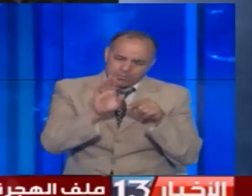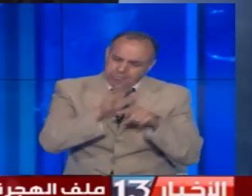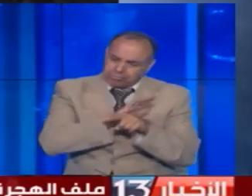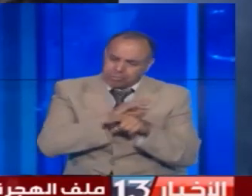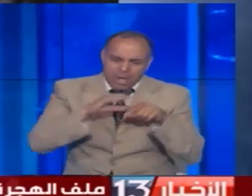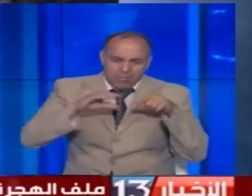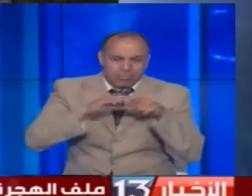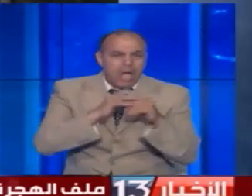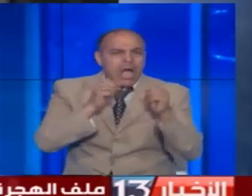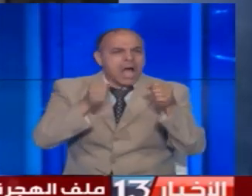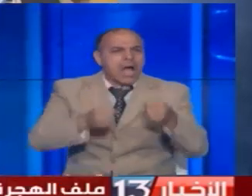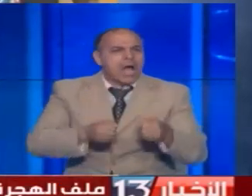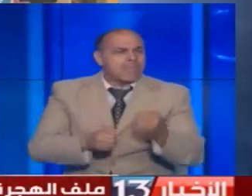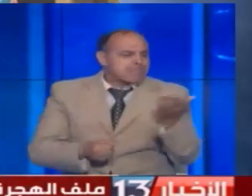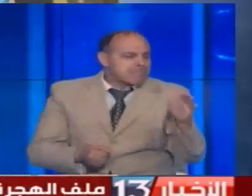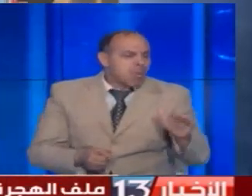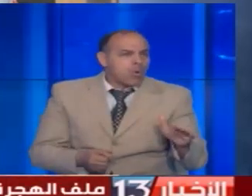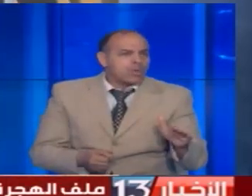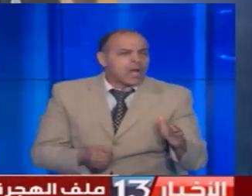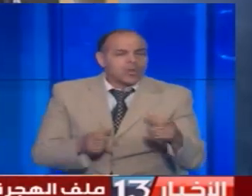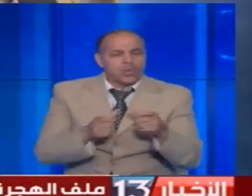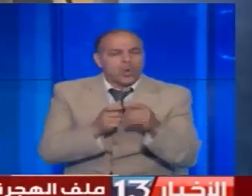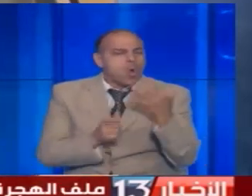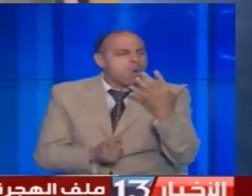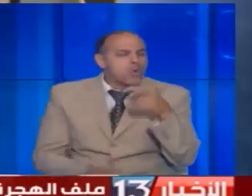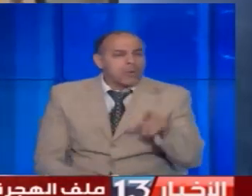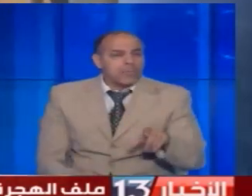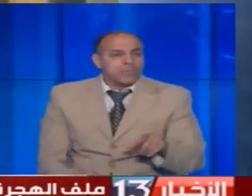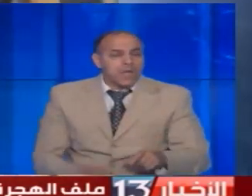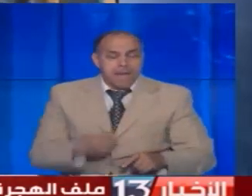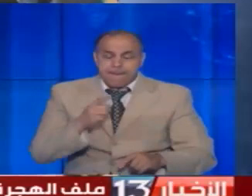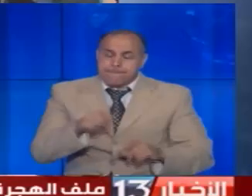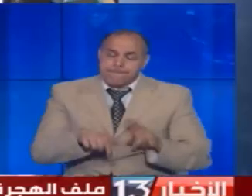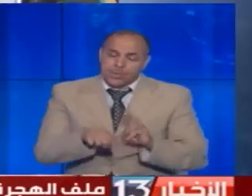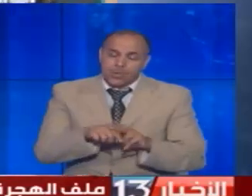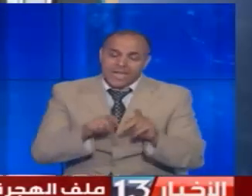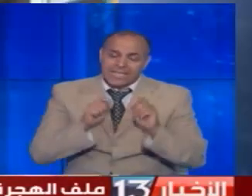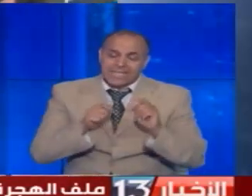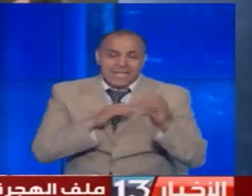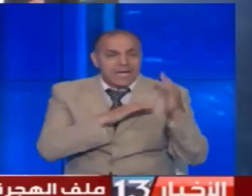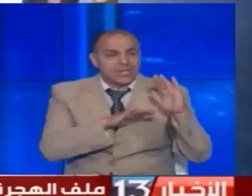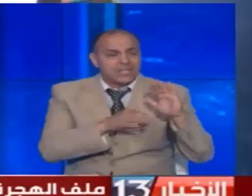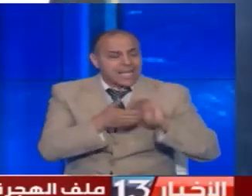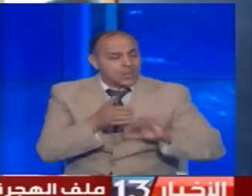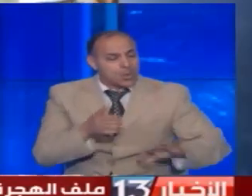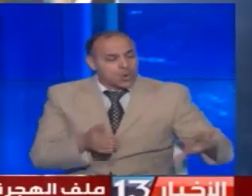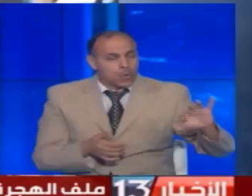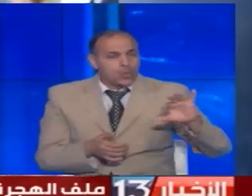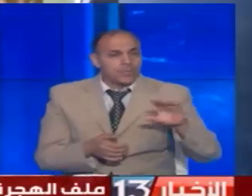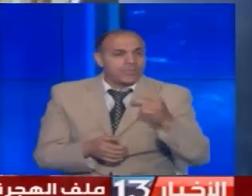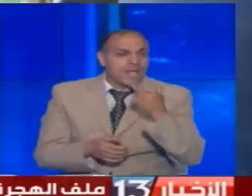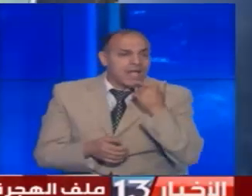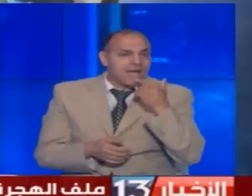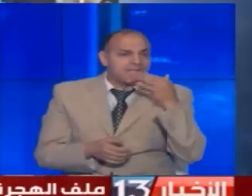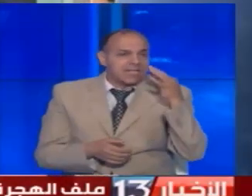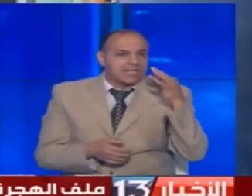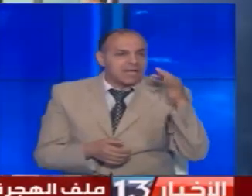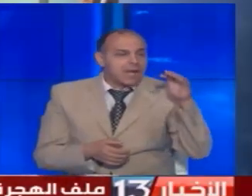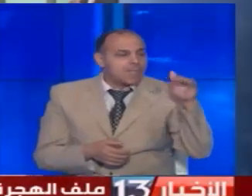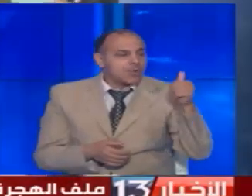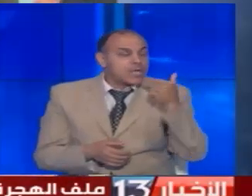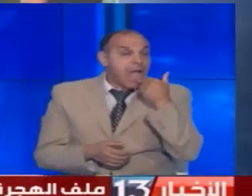على متن قوارب الموت على الدول الأوروبية، حثت مسؤولة السياسة الخارجية بالاتحاد الأوروبي فيدريكا